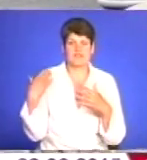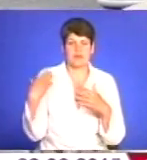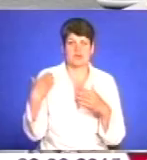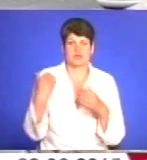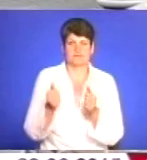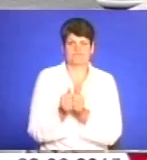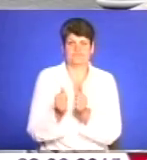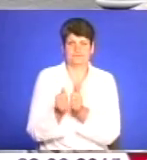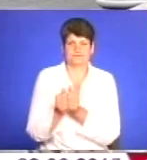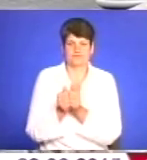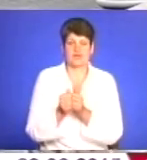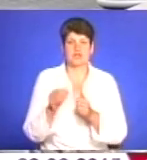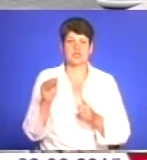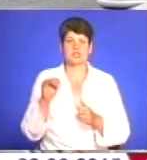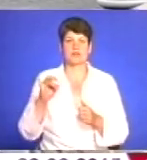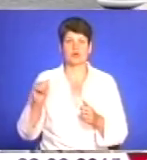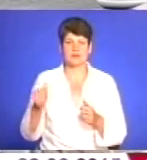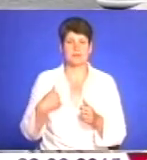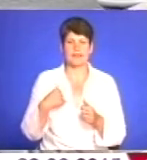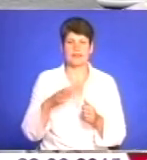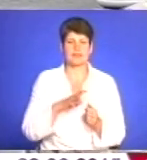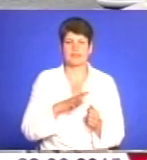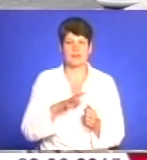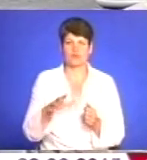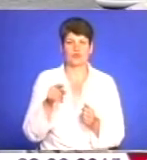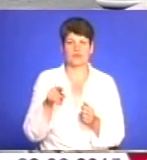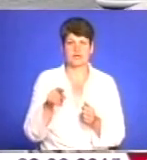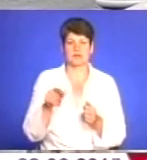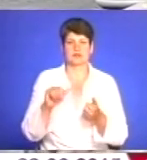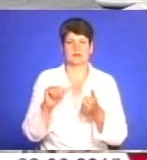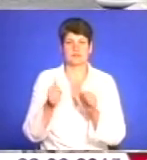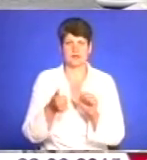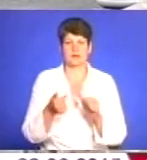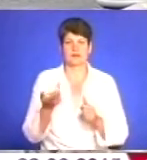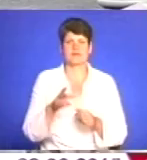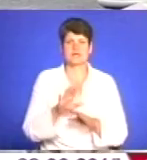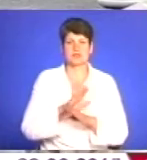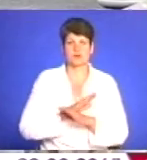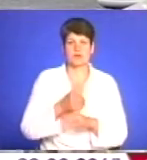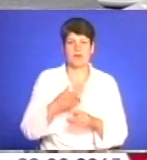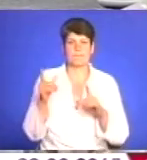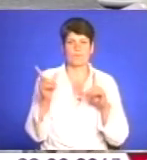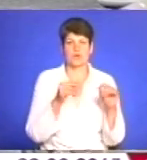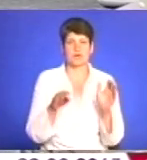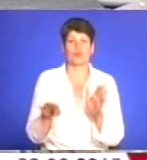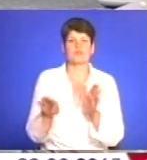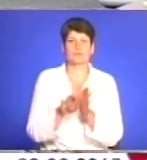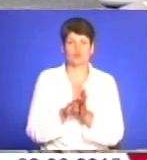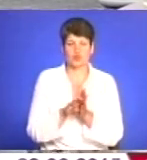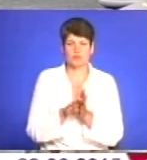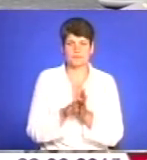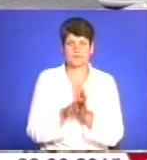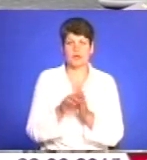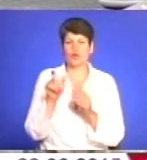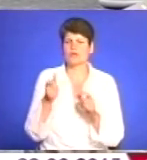під Широкіном. На жаль, мене не було в тій ротації, в якій він загинув. Я поїхав у відпустку.